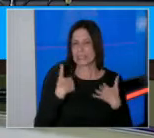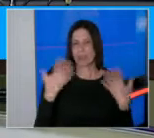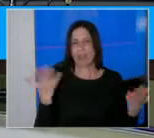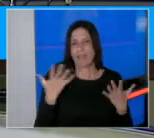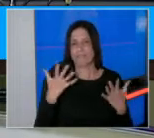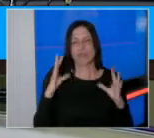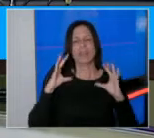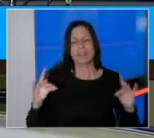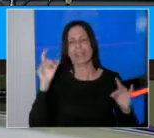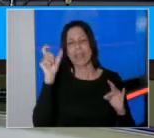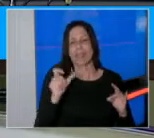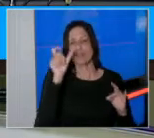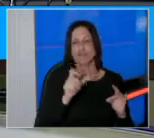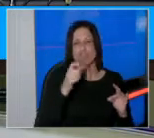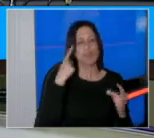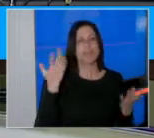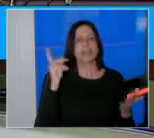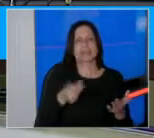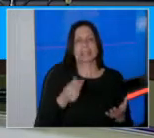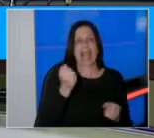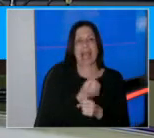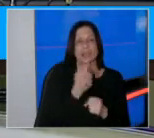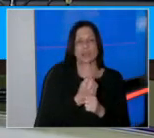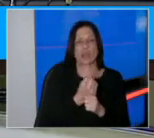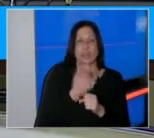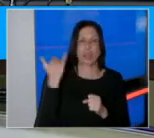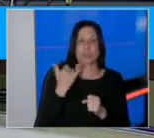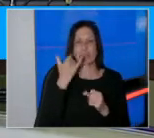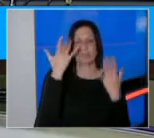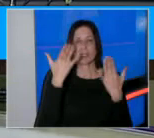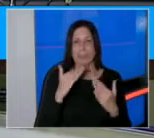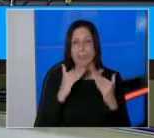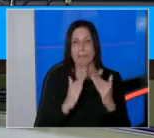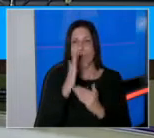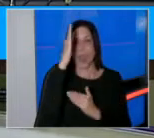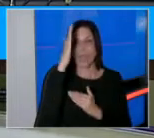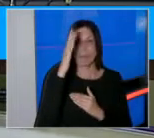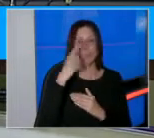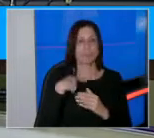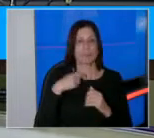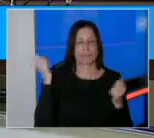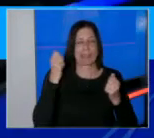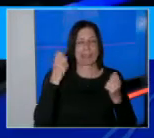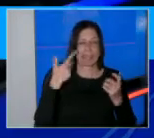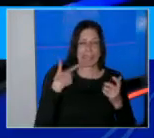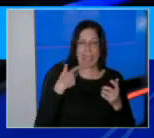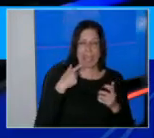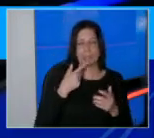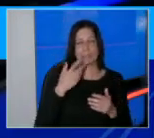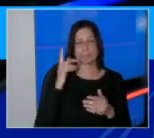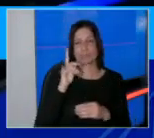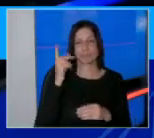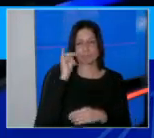נדבקים אנשים, אנחנו לא יודעים מה צריך לעשות, וכל פעם שהמספרים עולים, כולם נכנסים לפאניקה, מישהו מוריד את הפטיש, כנסו לבתים,